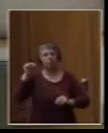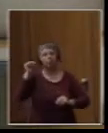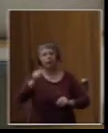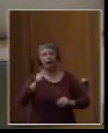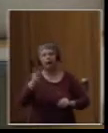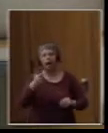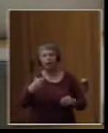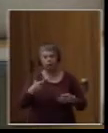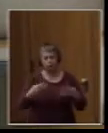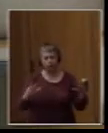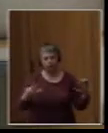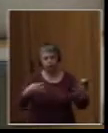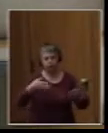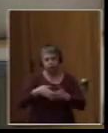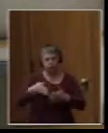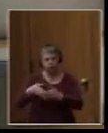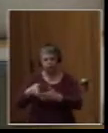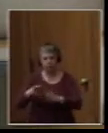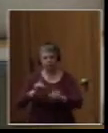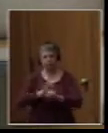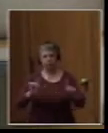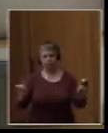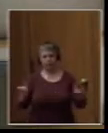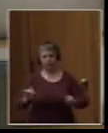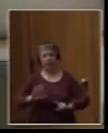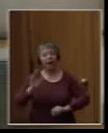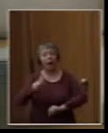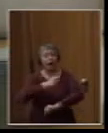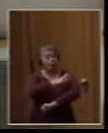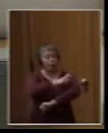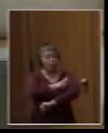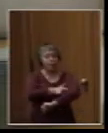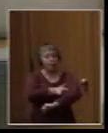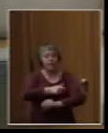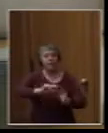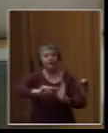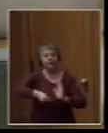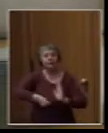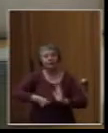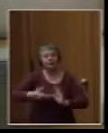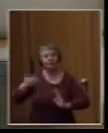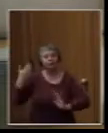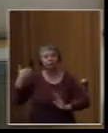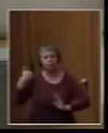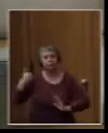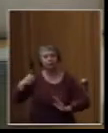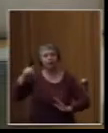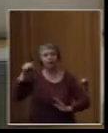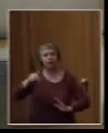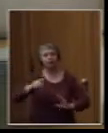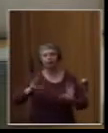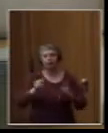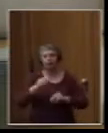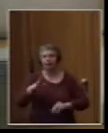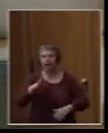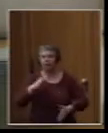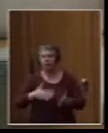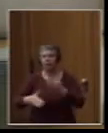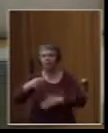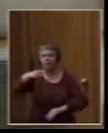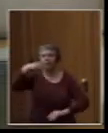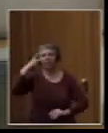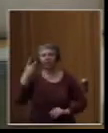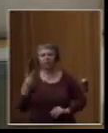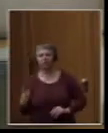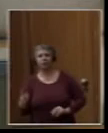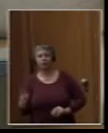και την ισχύ τη σύμβαση του ΙΕ για τα δικαιώματα των ατόμων αναπηρίας, πλέον αντιμετωπίζεται από τη μεριά